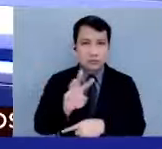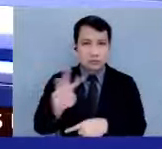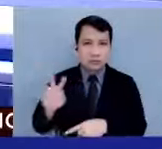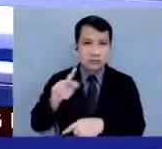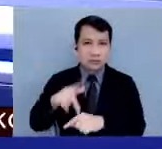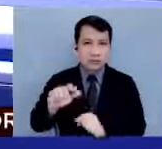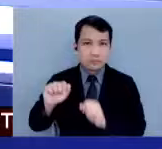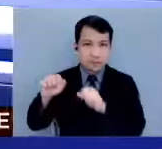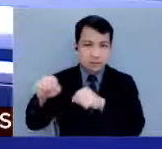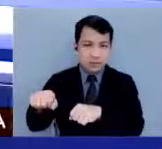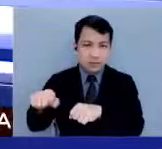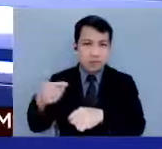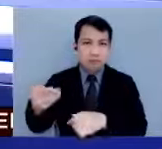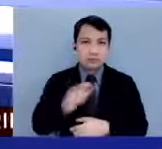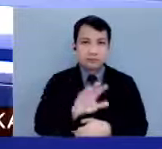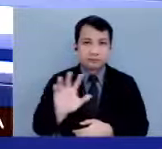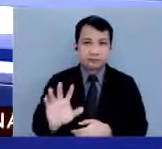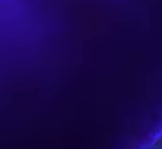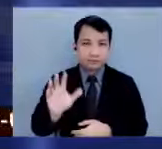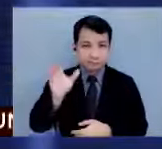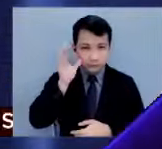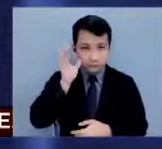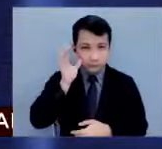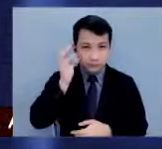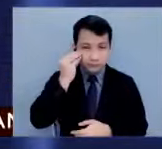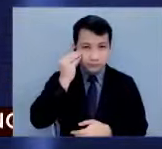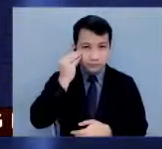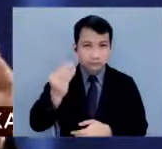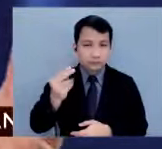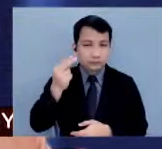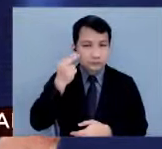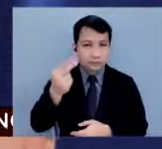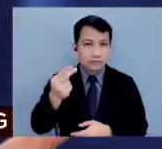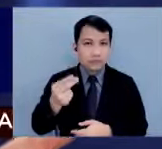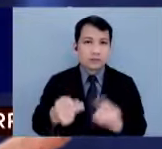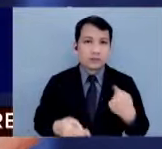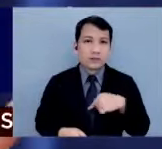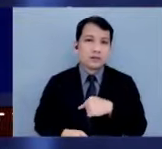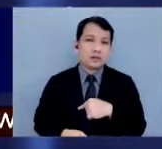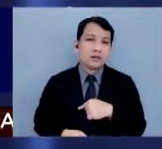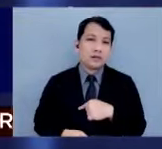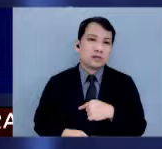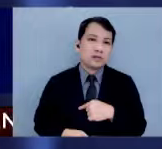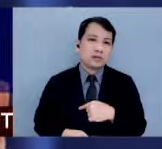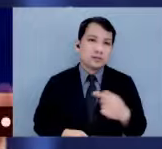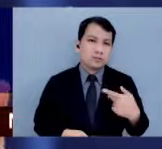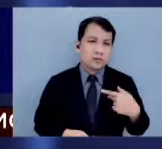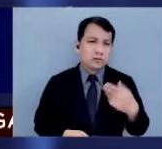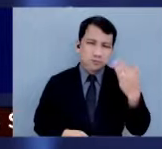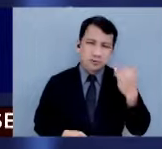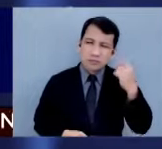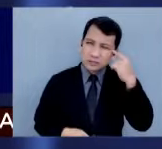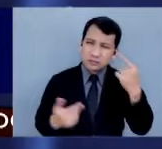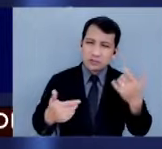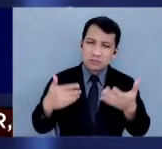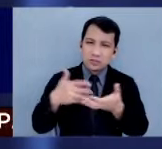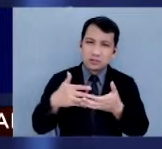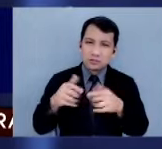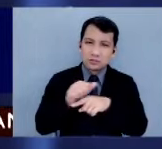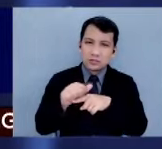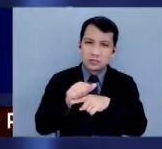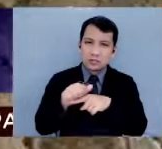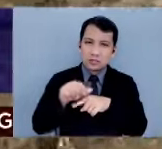Nasa frontline balitang iyan, Maricel Halili. We are conducting these exercises so that kay Pangulong Bongbong Marcos